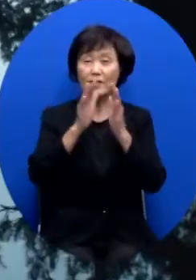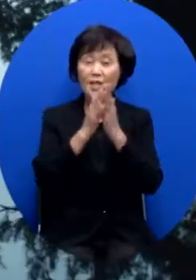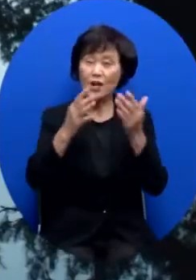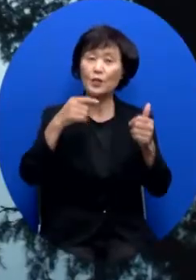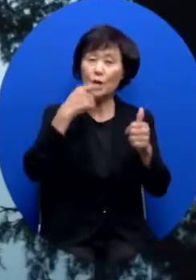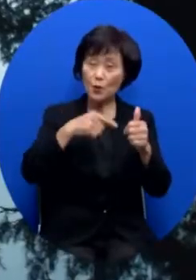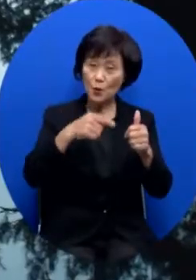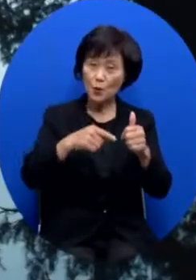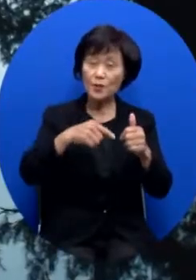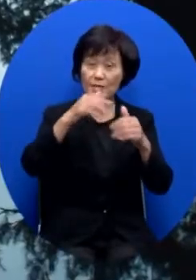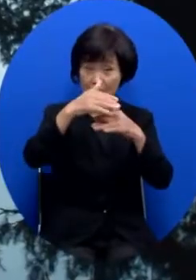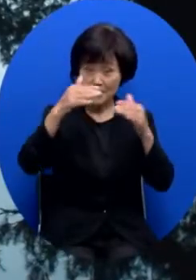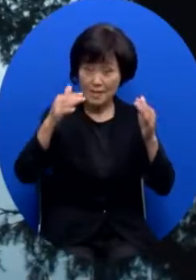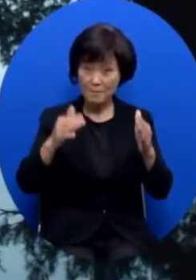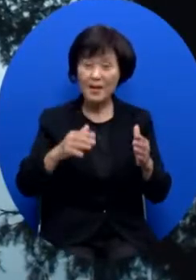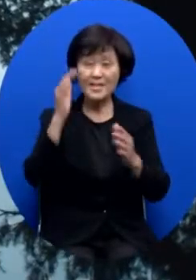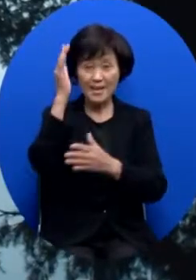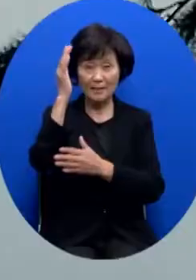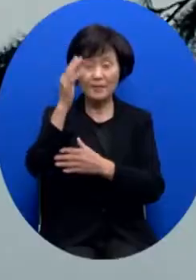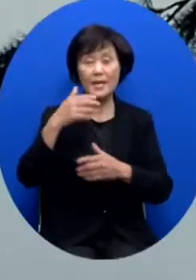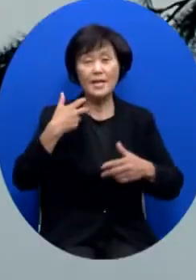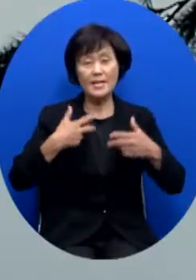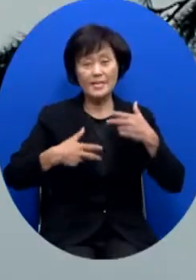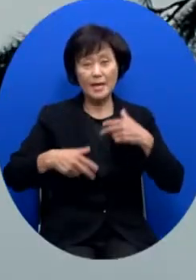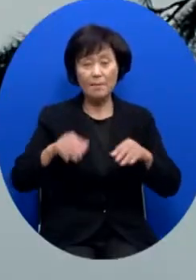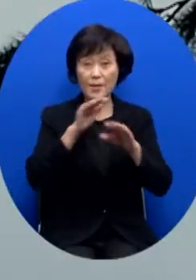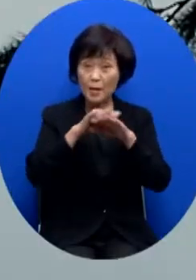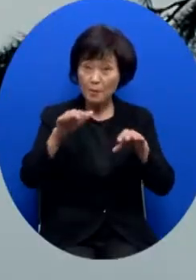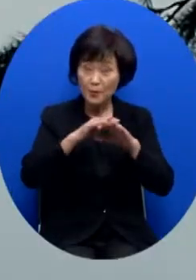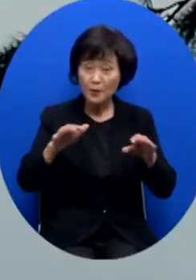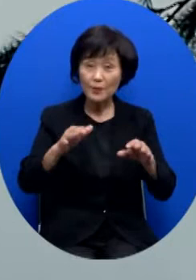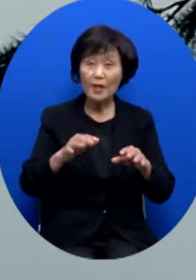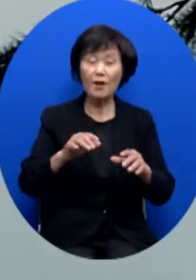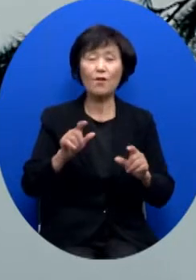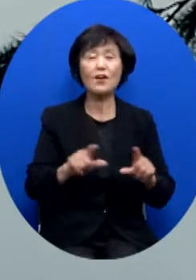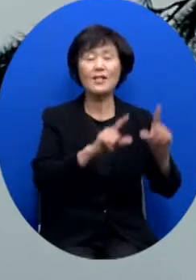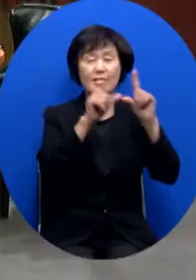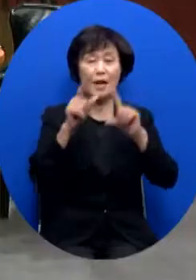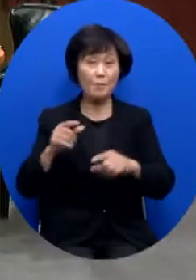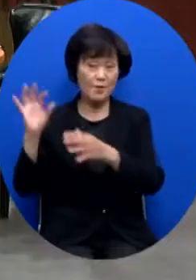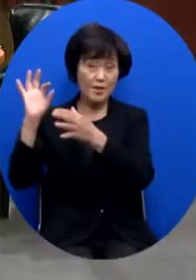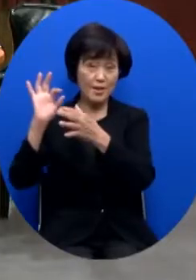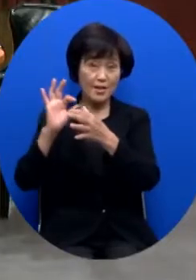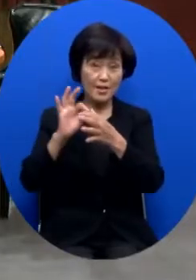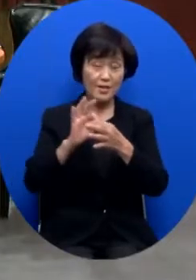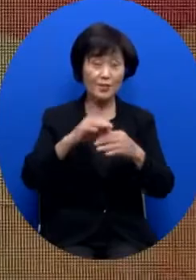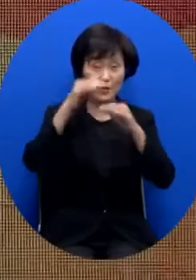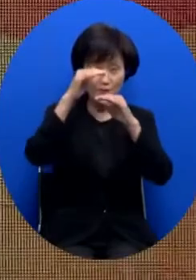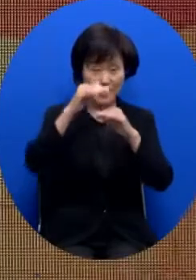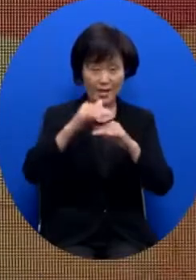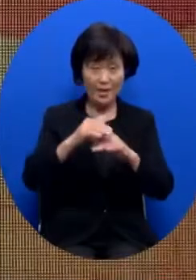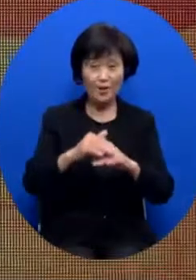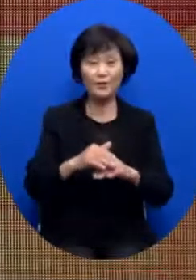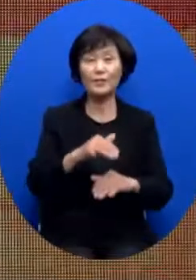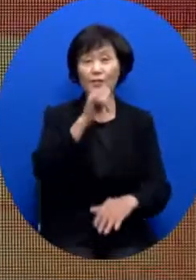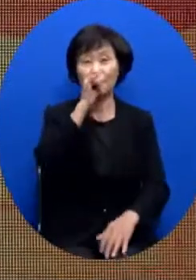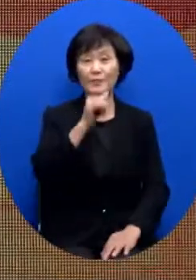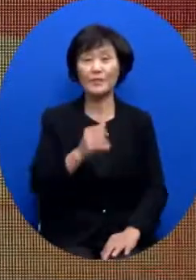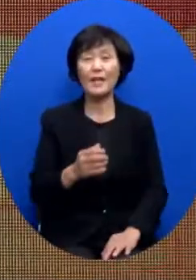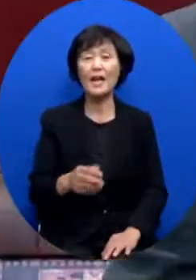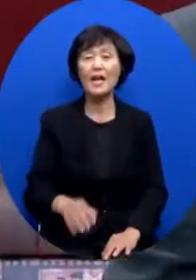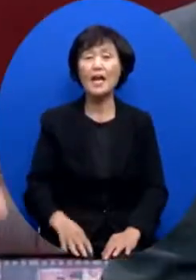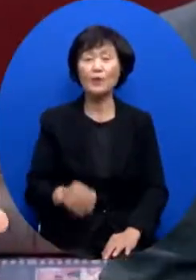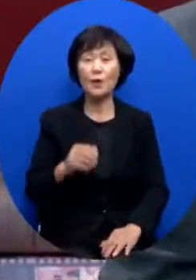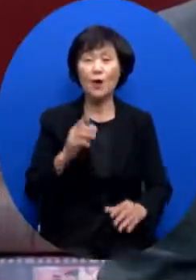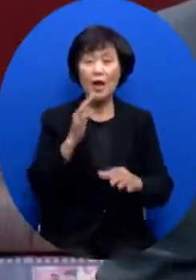성경 이야기를 재밌고 깊게 풀어내고 우리 삶까지 연결 지을 수 있도록 구성했습니다. 최은영 아나운서의 사회,